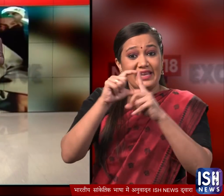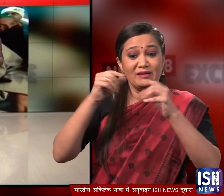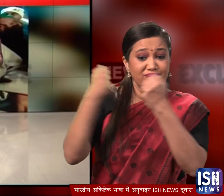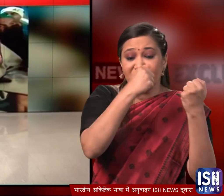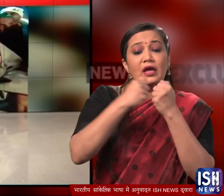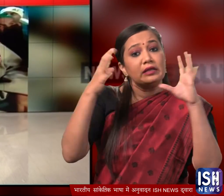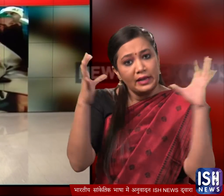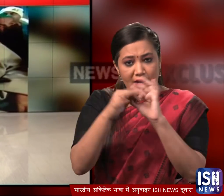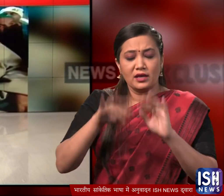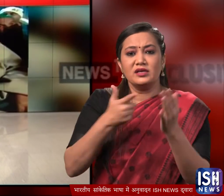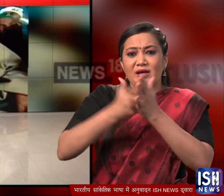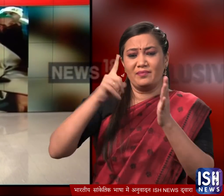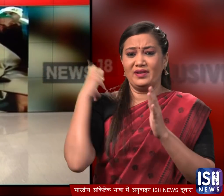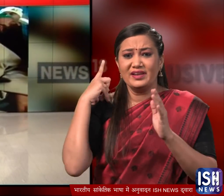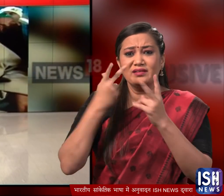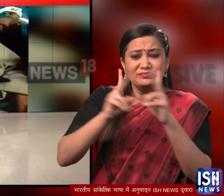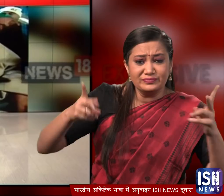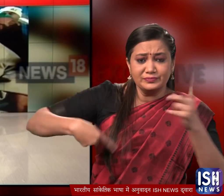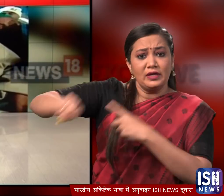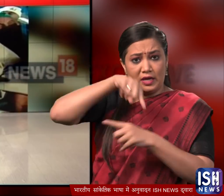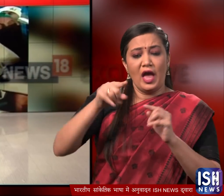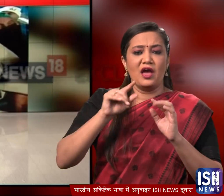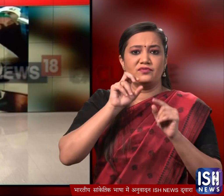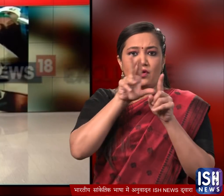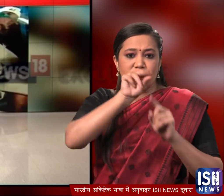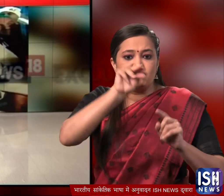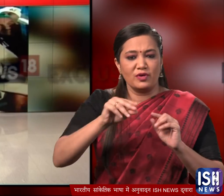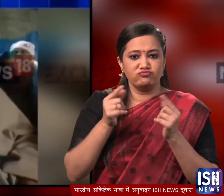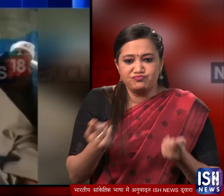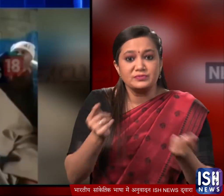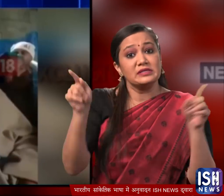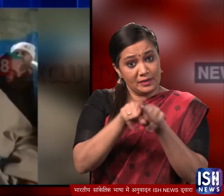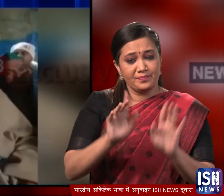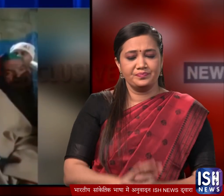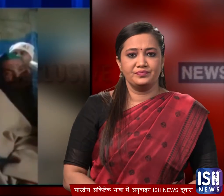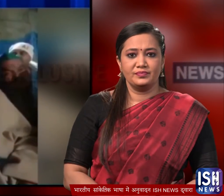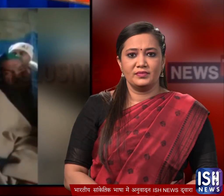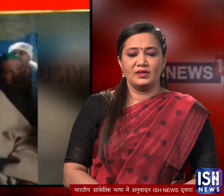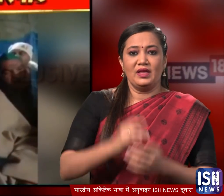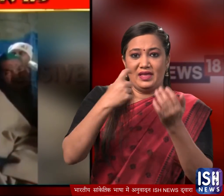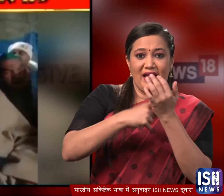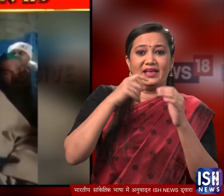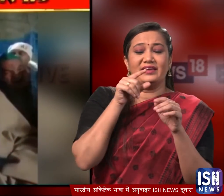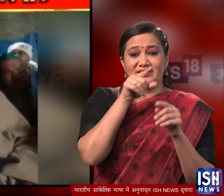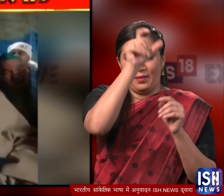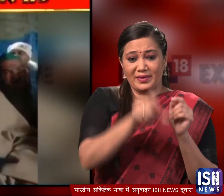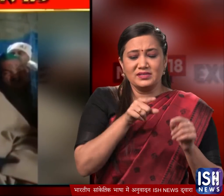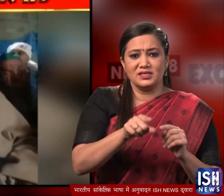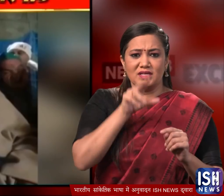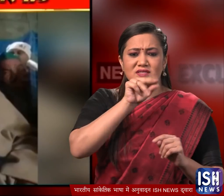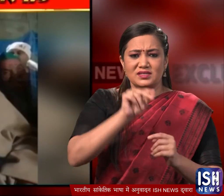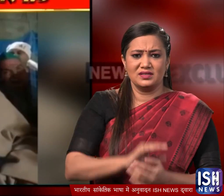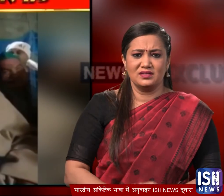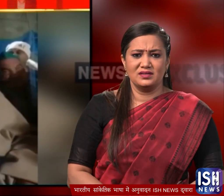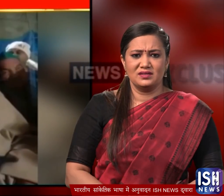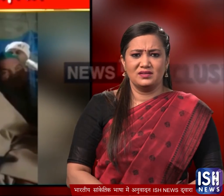दिल्ली में हुई हिंसा से हो सकता है। इनमें कुछ किसान नेताओं के भड़काऊ बयान भी हैं, जिनमें एक किसान नेता राकेश टिकैत का वीडियो है।